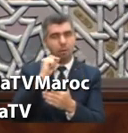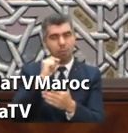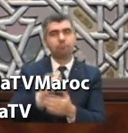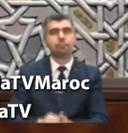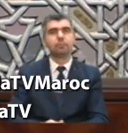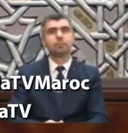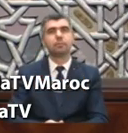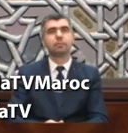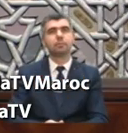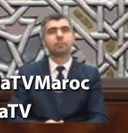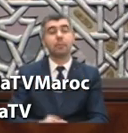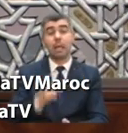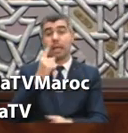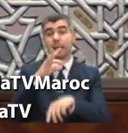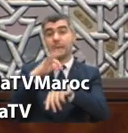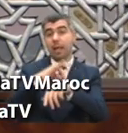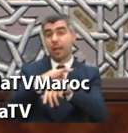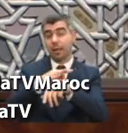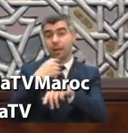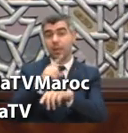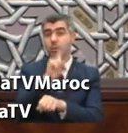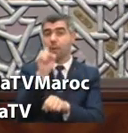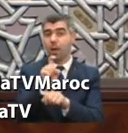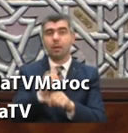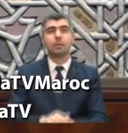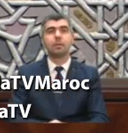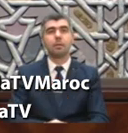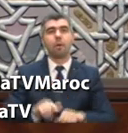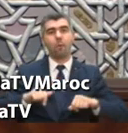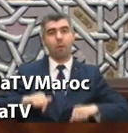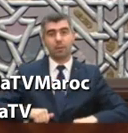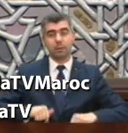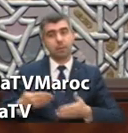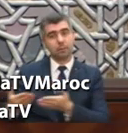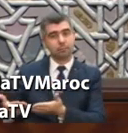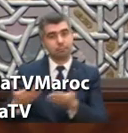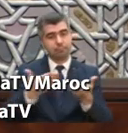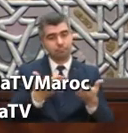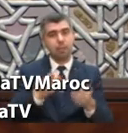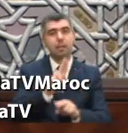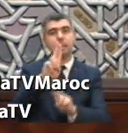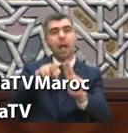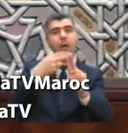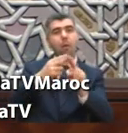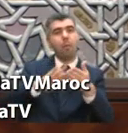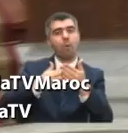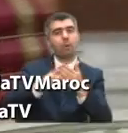شكرا. دقيقة ونصف انتهت. السيد الوزير تفضلوا المنصة للإجابة على